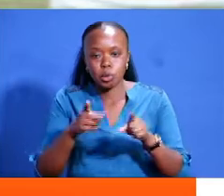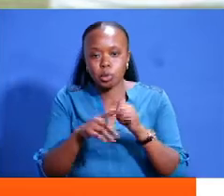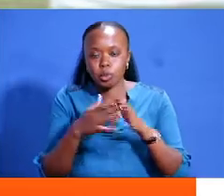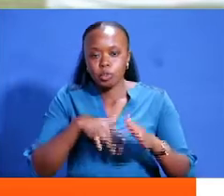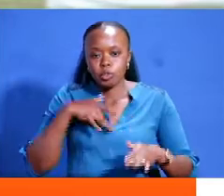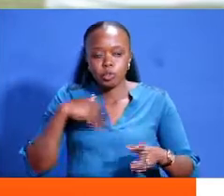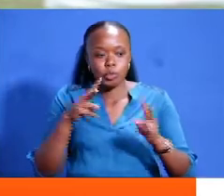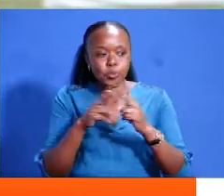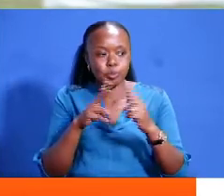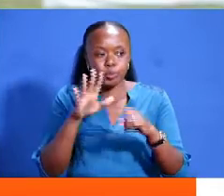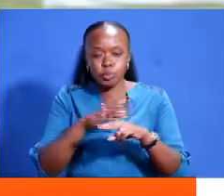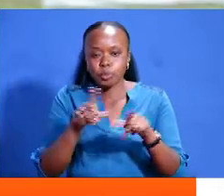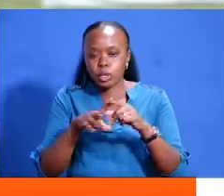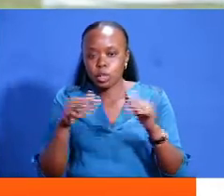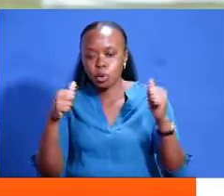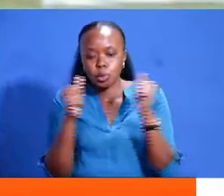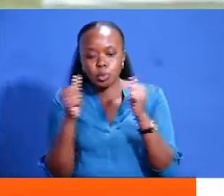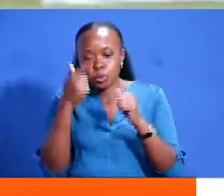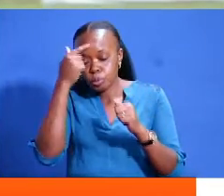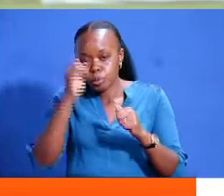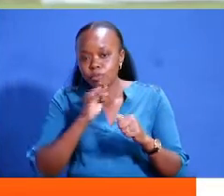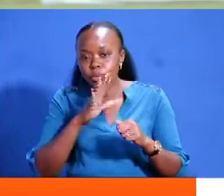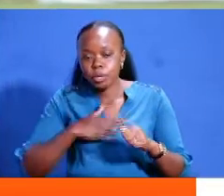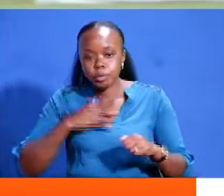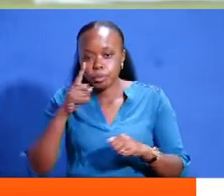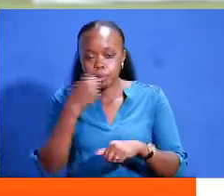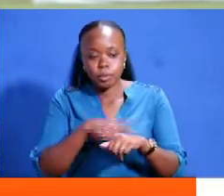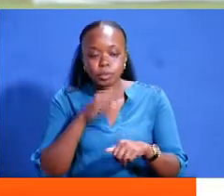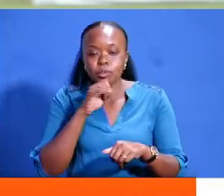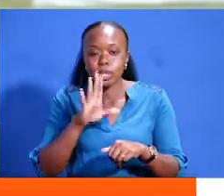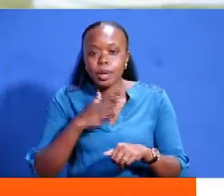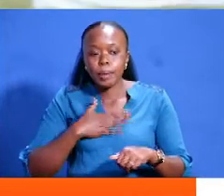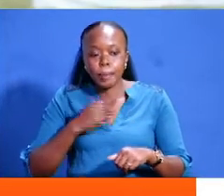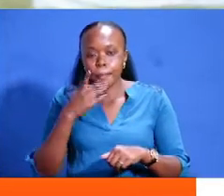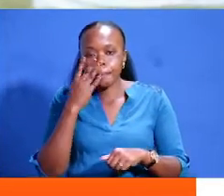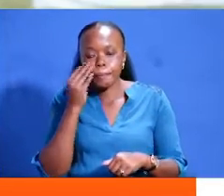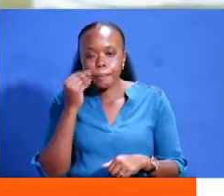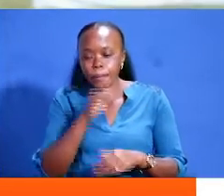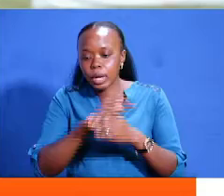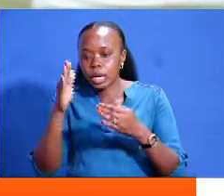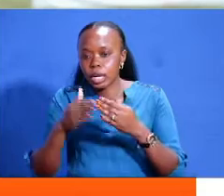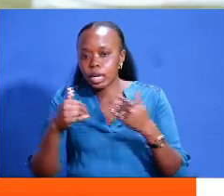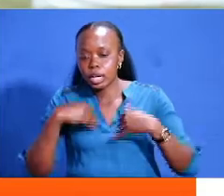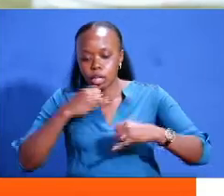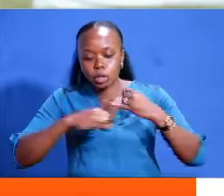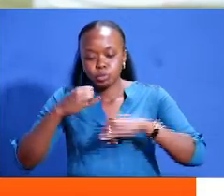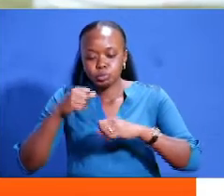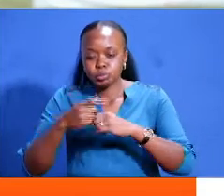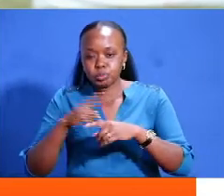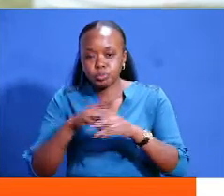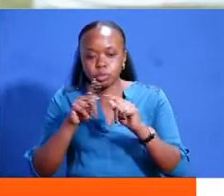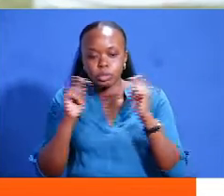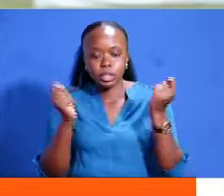mwakane. I feel very jovial, very happy because it's my first time, it's my first experience. I've never been in the national